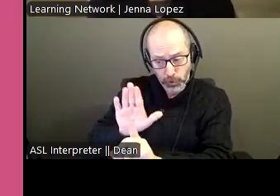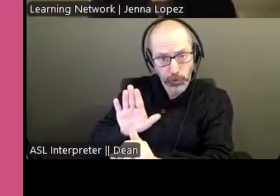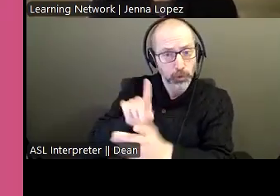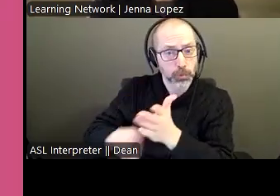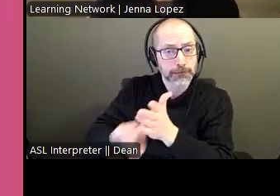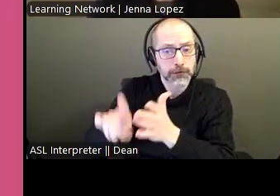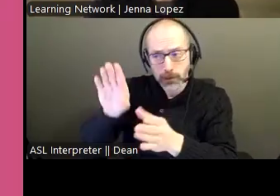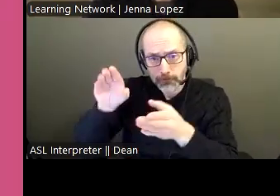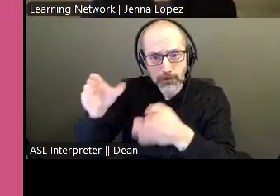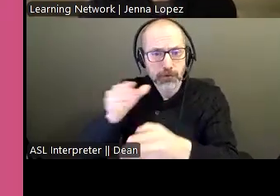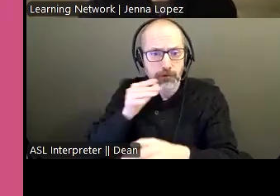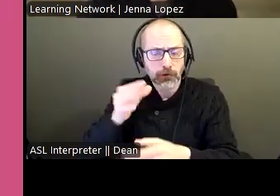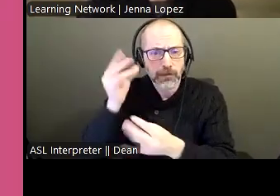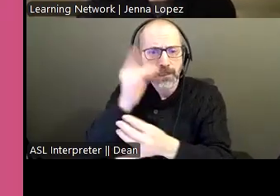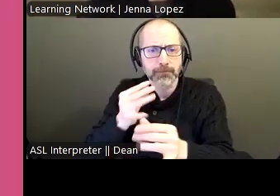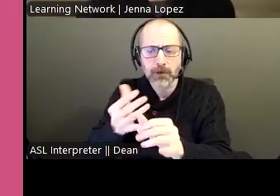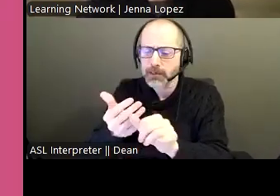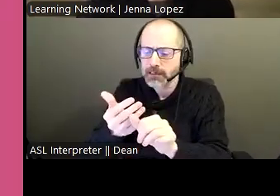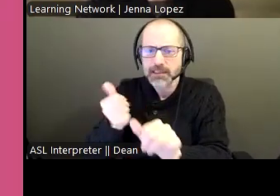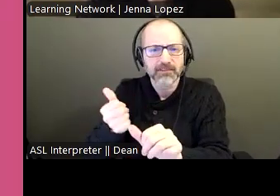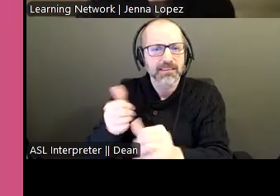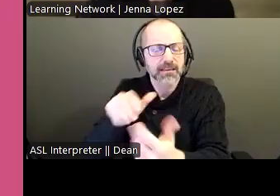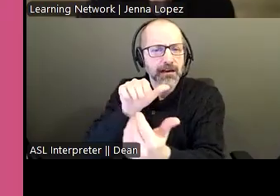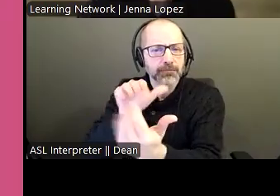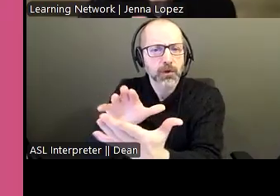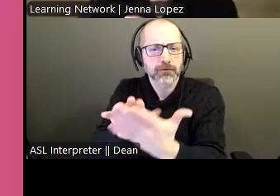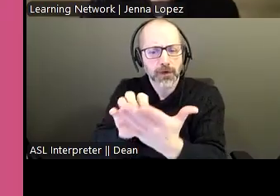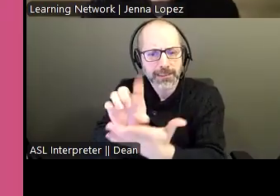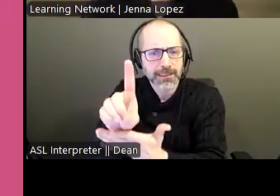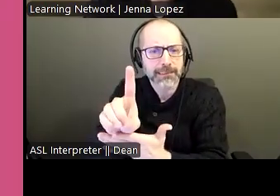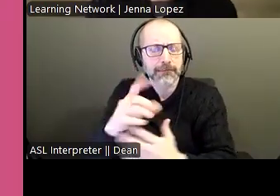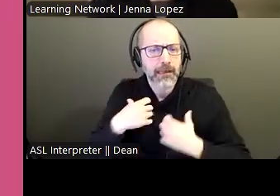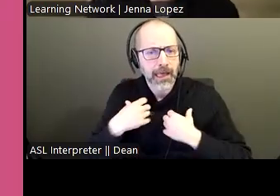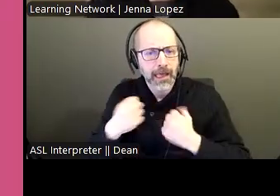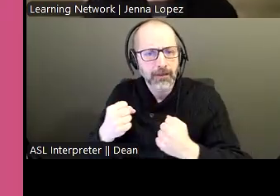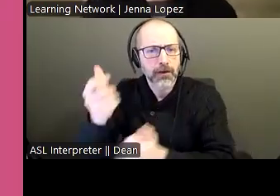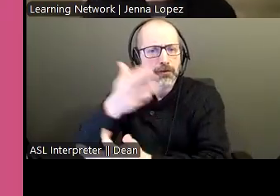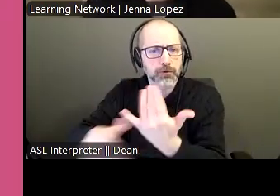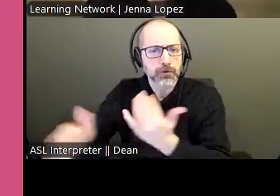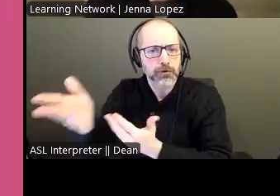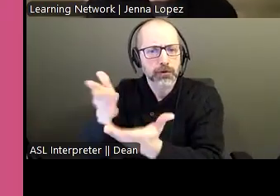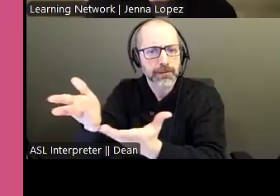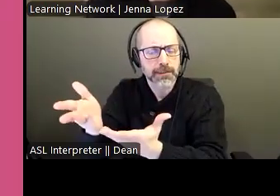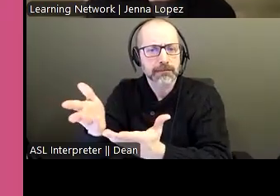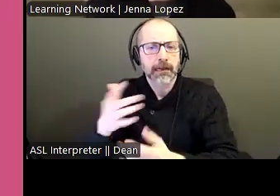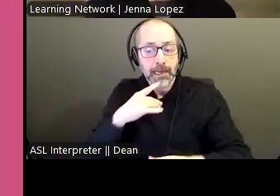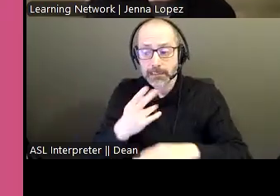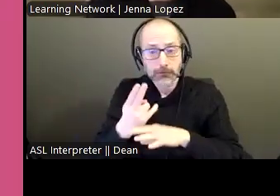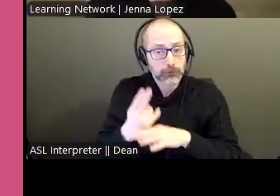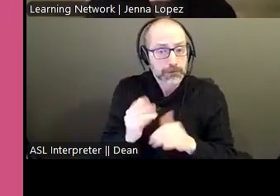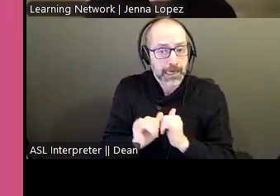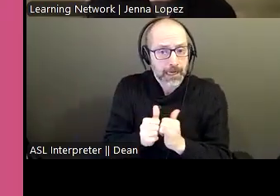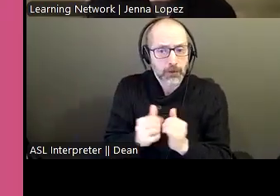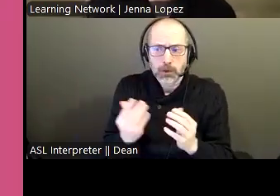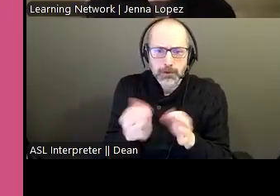Ses recherches portent sur la remise en question des approches déficitaires du handicap dans les domaines de l'éducation, de la santé et des services sociaux à